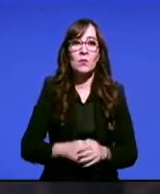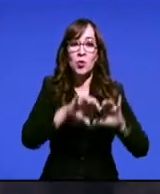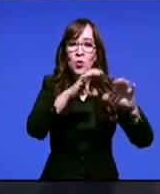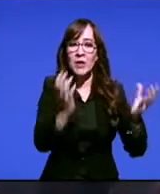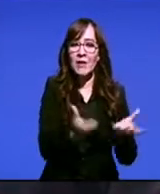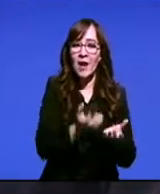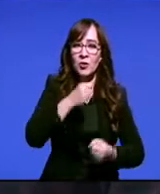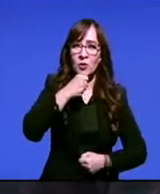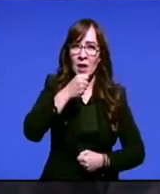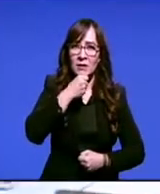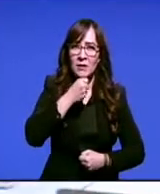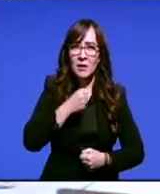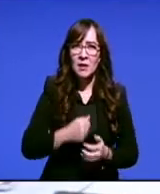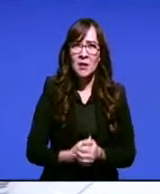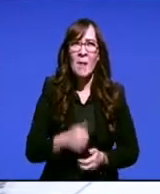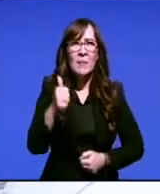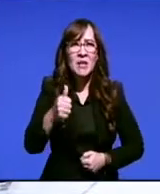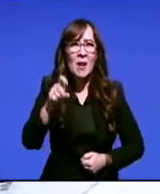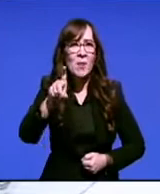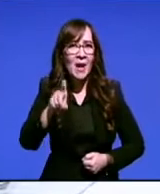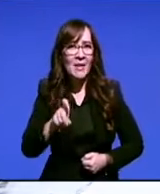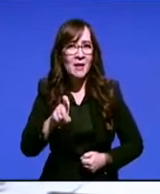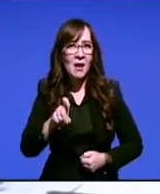yang berpotensi mematikan kemerdekaan pers.